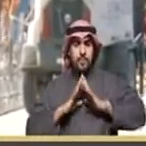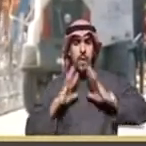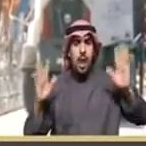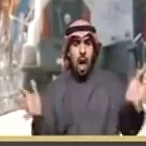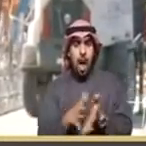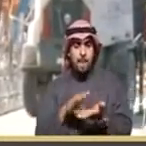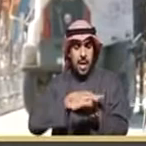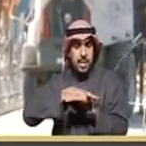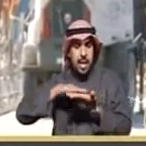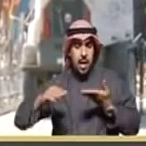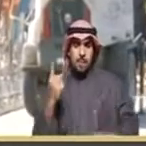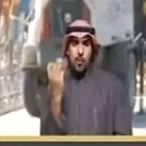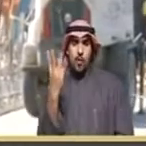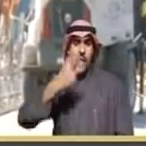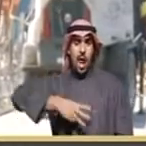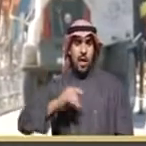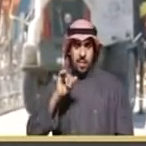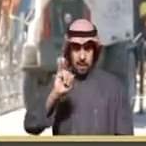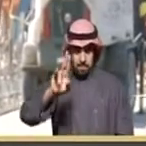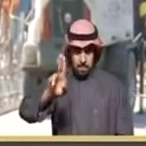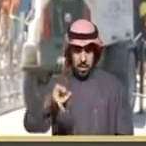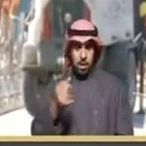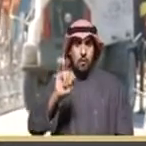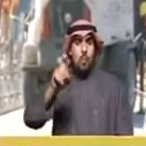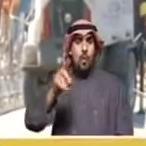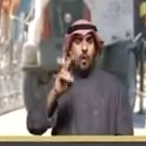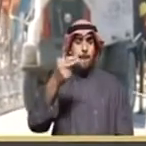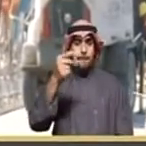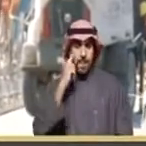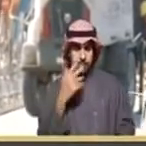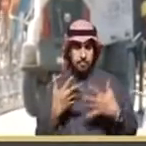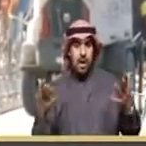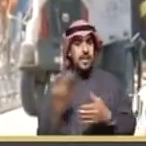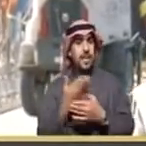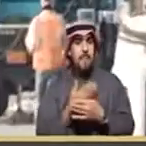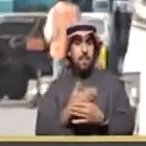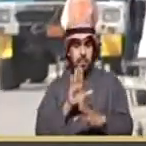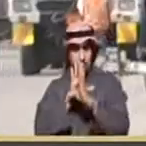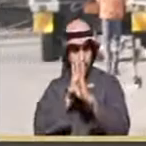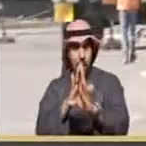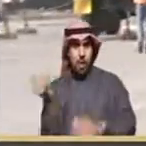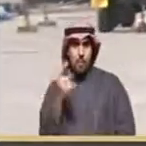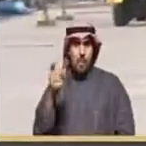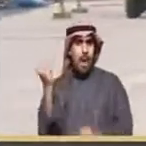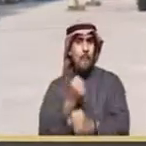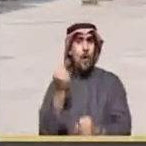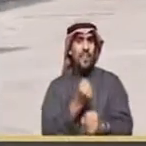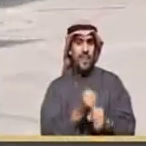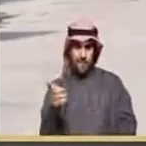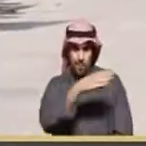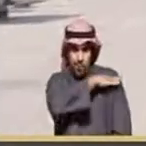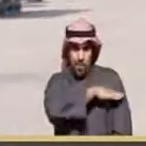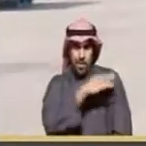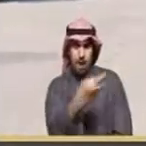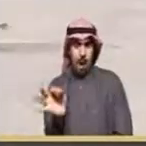مربع ومغطيها لضمان سلامه وراحه العمال الى جانب الجوده. وصلت نسبة الإنجاز في